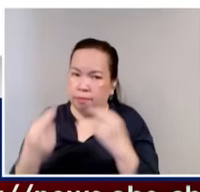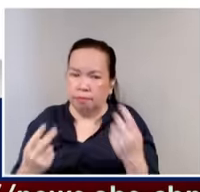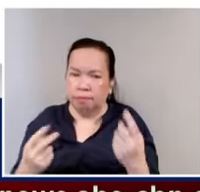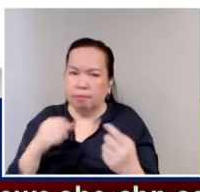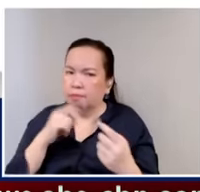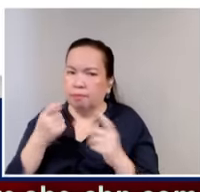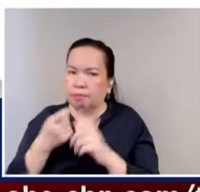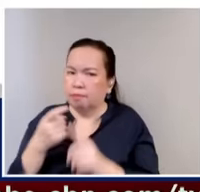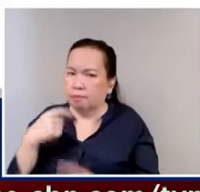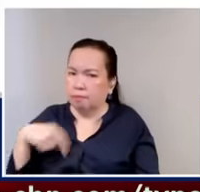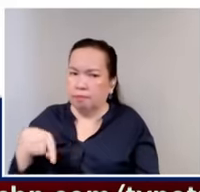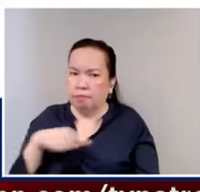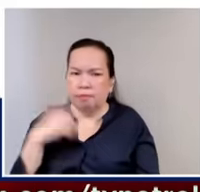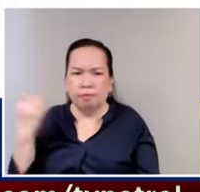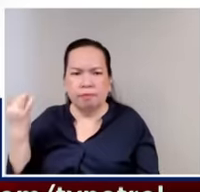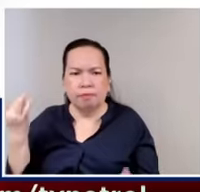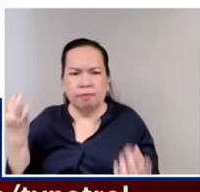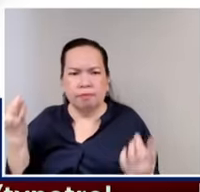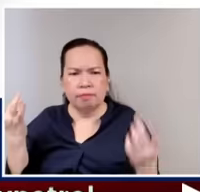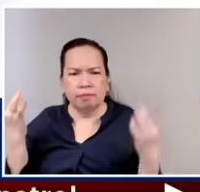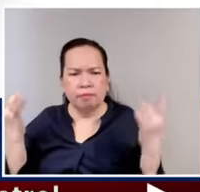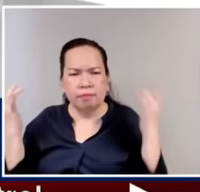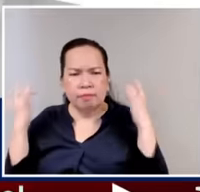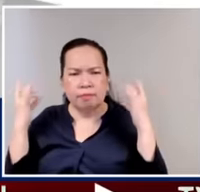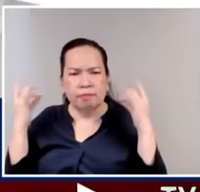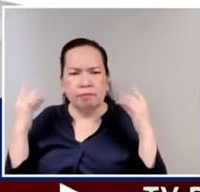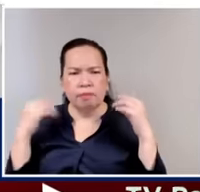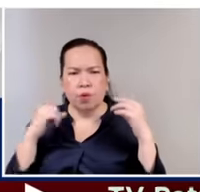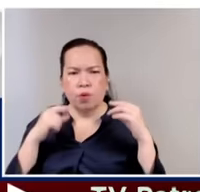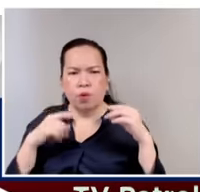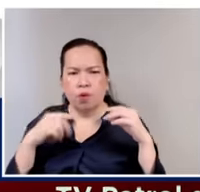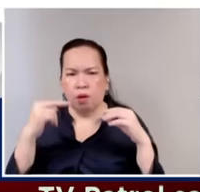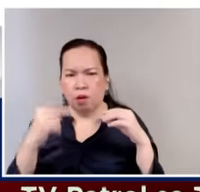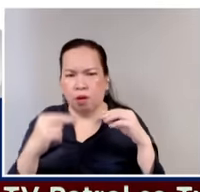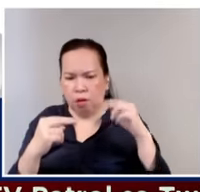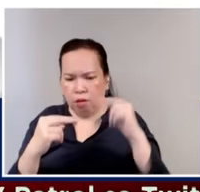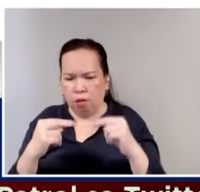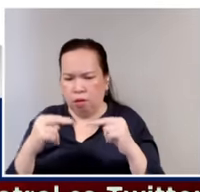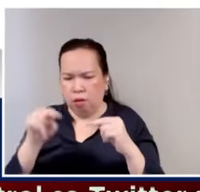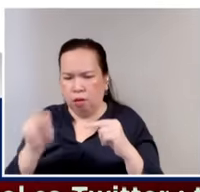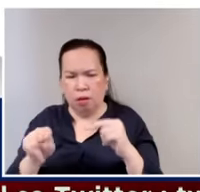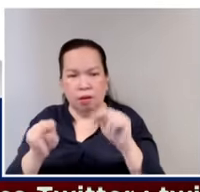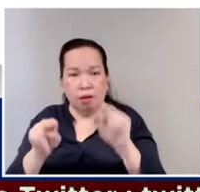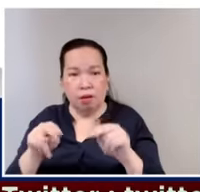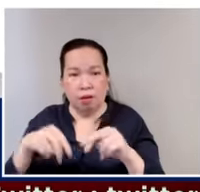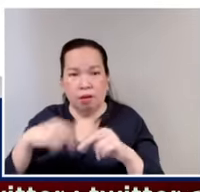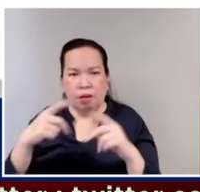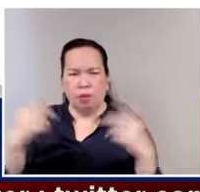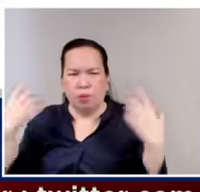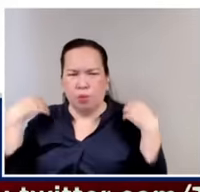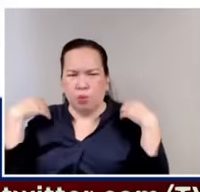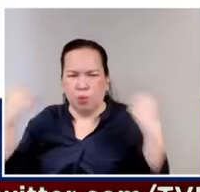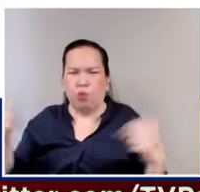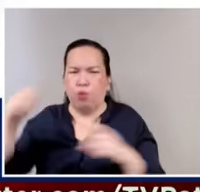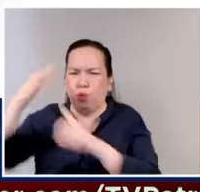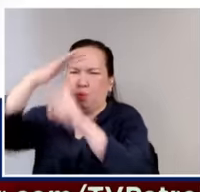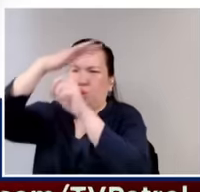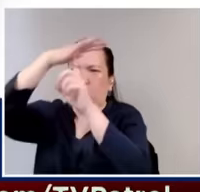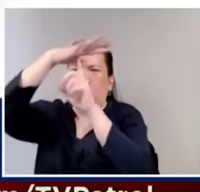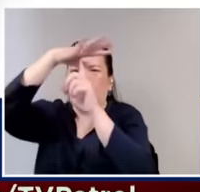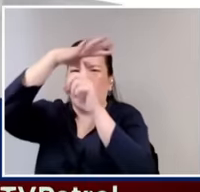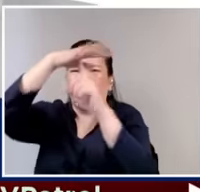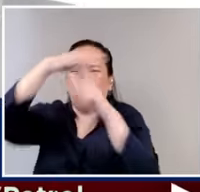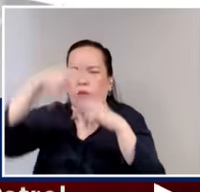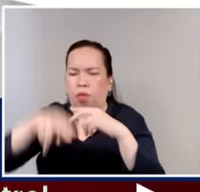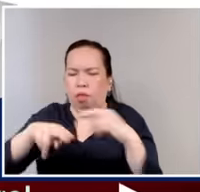kanila ang beeping sound. Nakadapa na silang lahat kasi naano sila nung lakas nung hangin, nung ilise, nung ano.